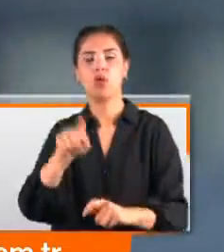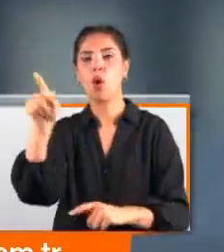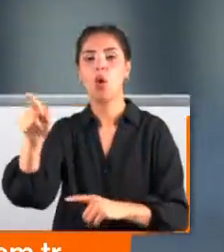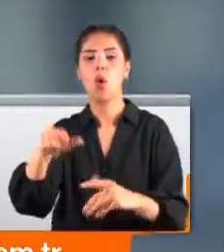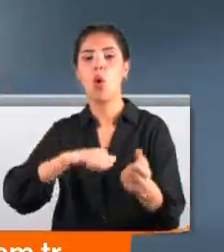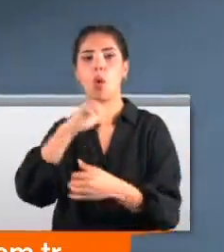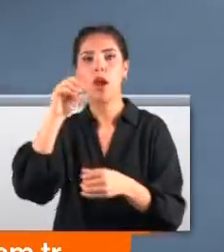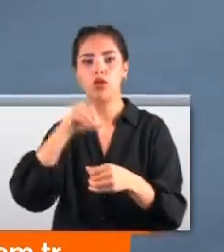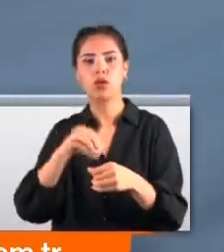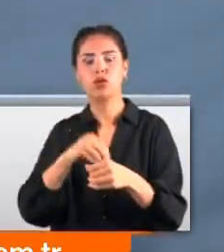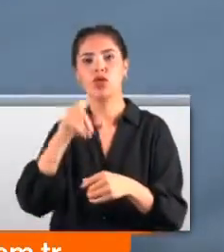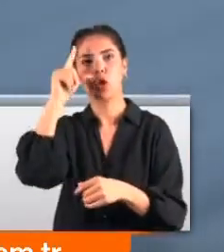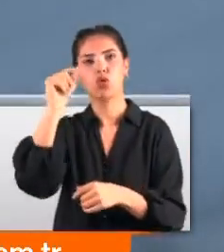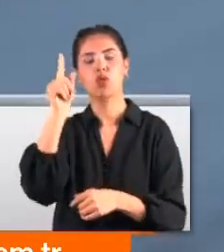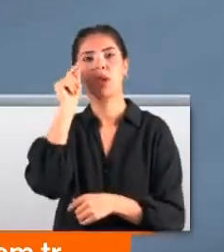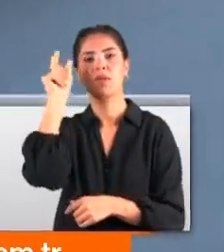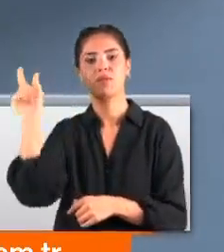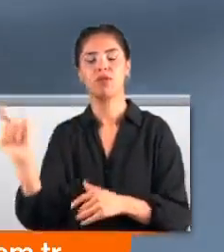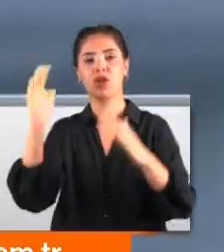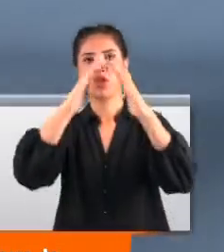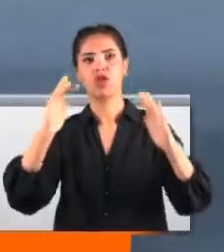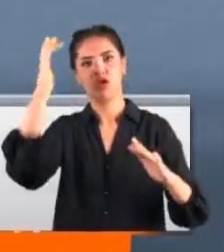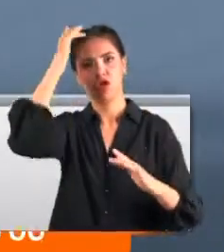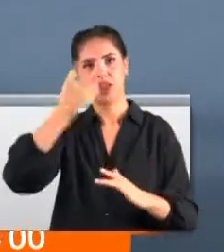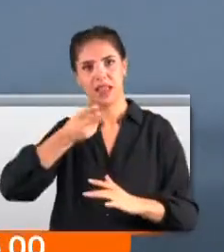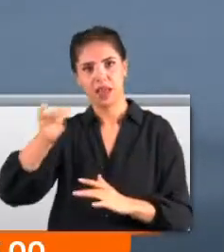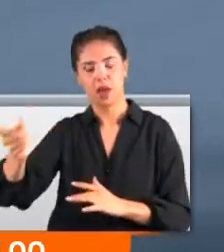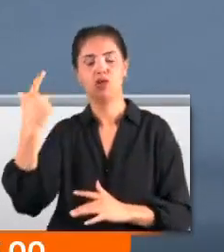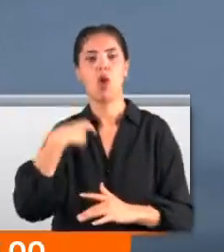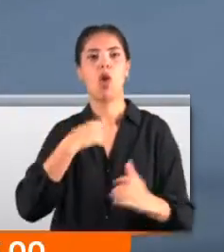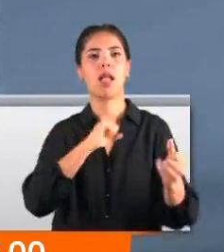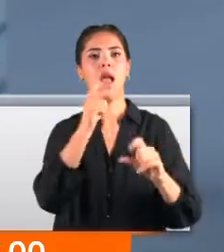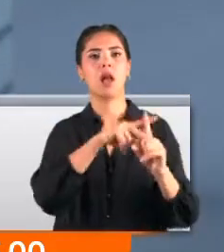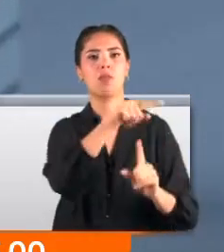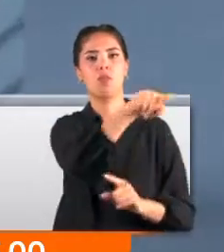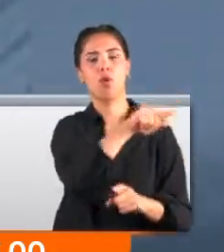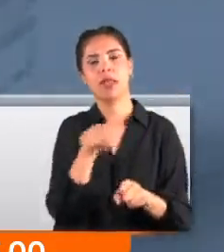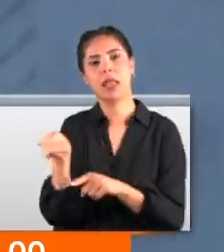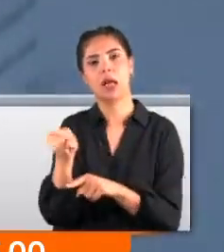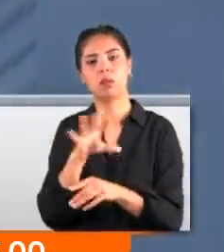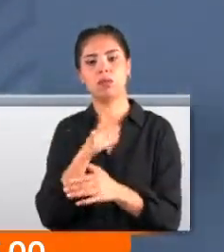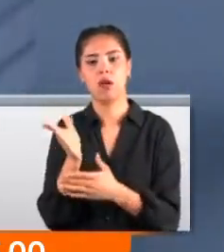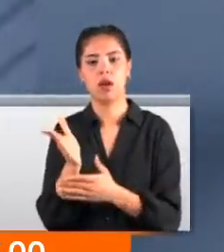Operasyon esnasında şüphelilerden biri çatıya kaçtı. Özel harekatta peşinden gitti.